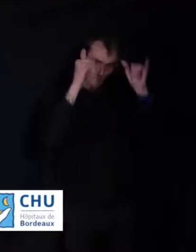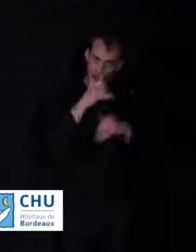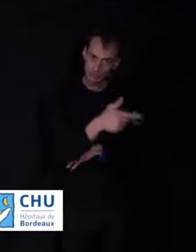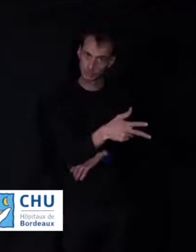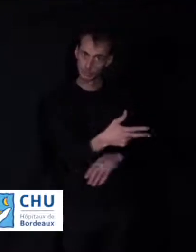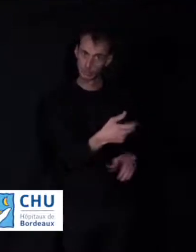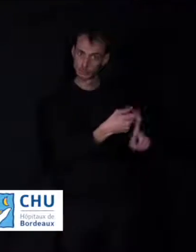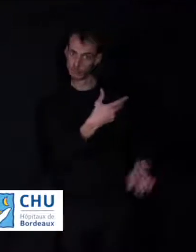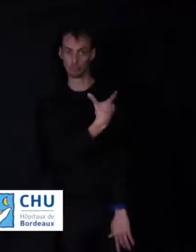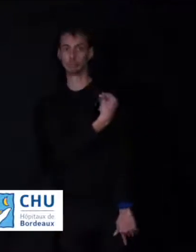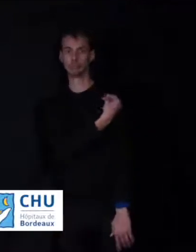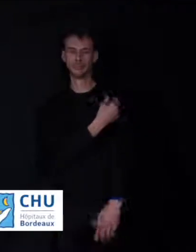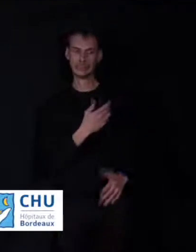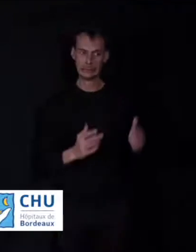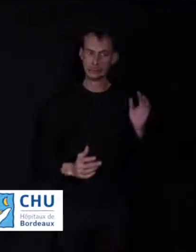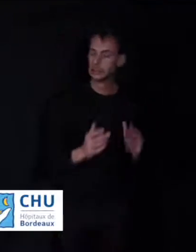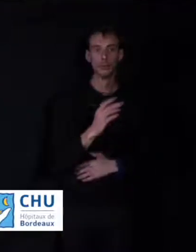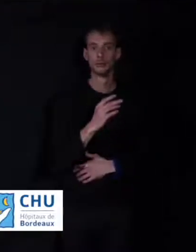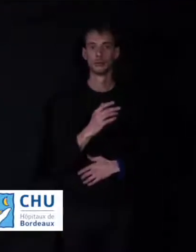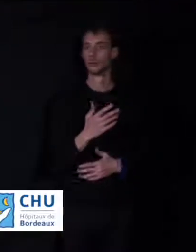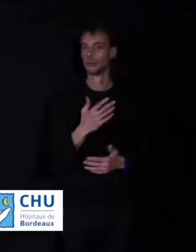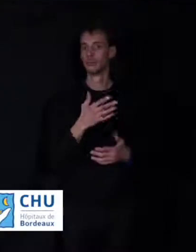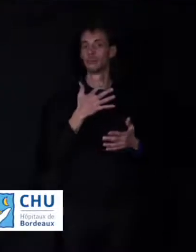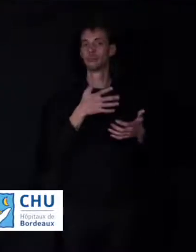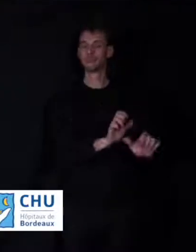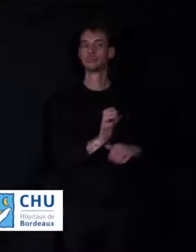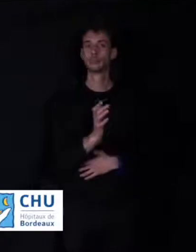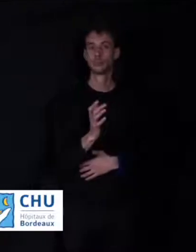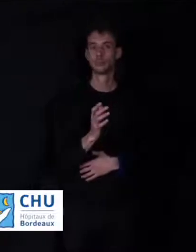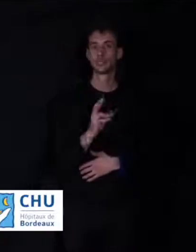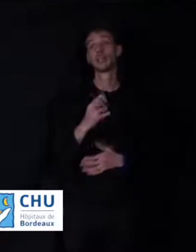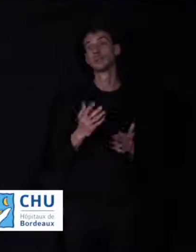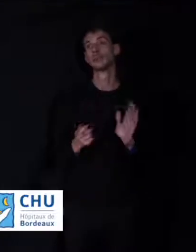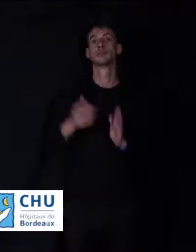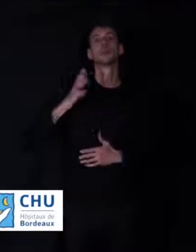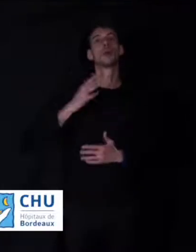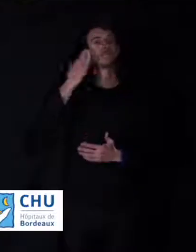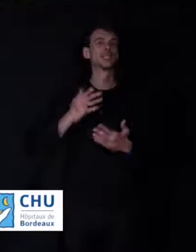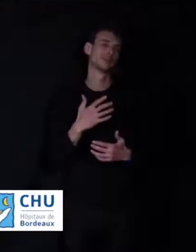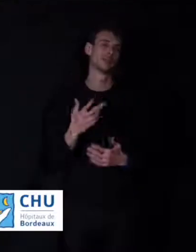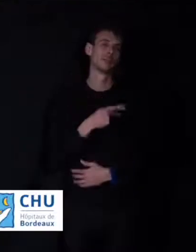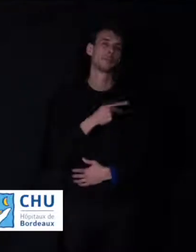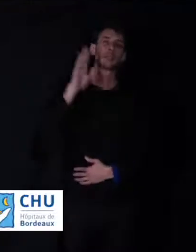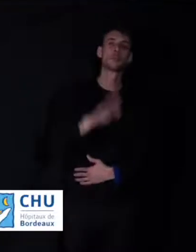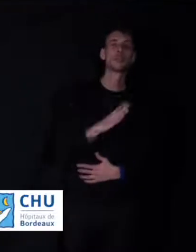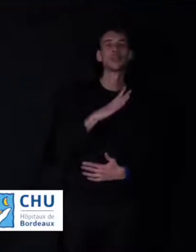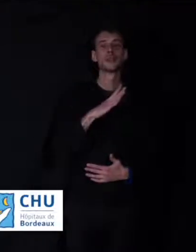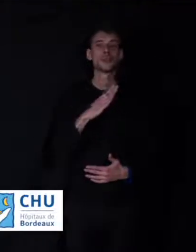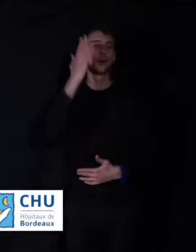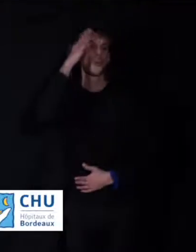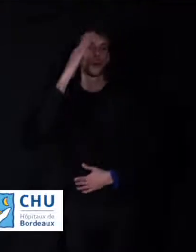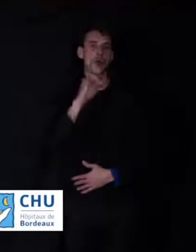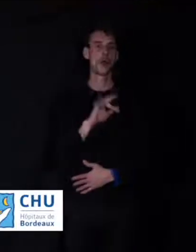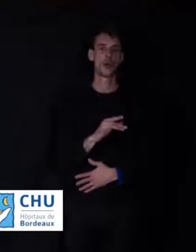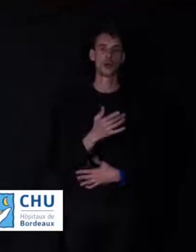avec vraiment le fantasme, puisque c'était l'époque de la médecine que l'on appelait des humeurs. On avait la mauvaise humeur, donc c'était le foie, la